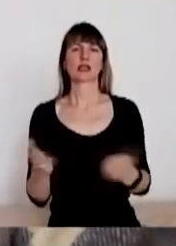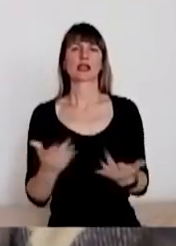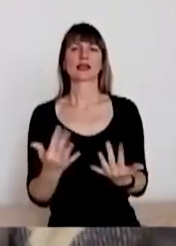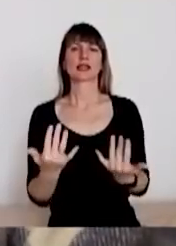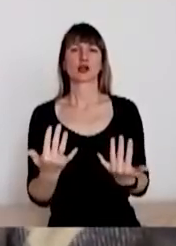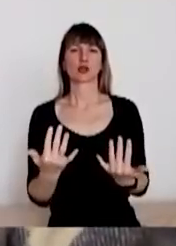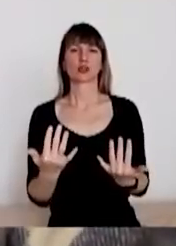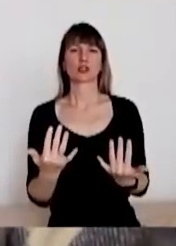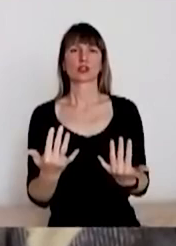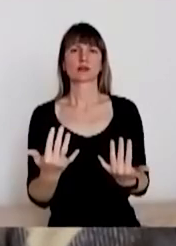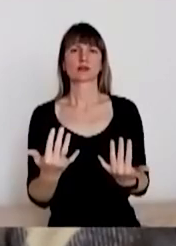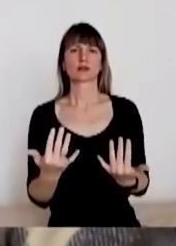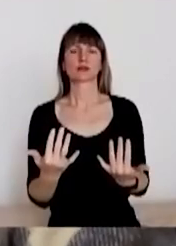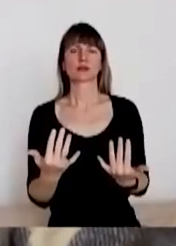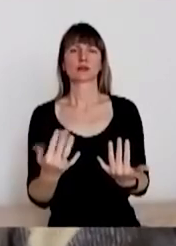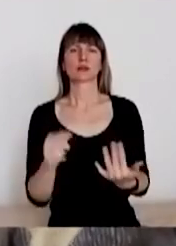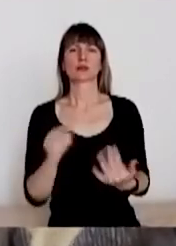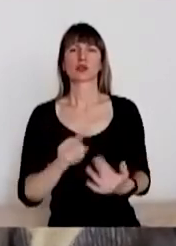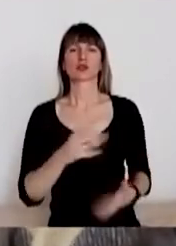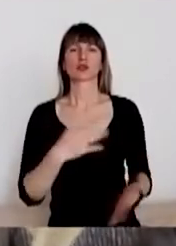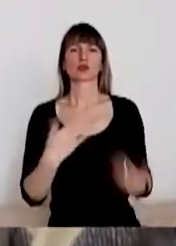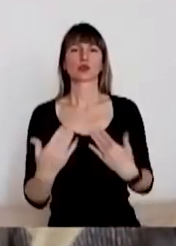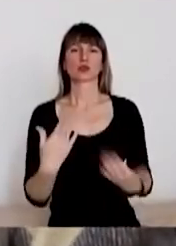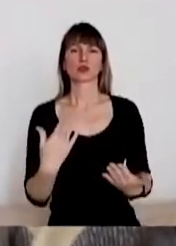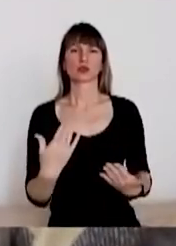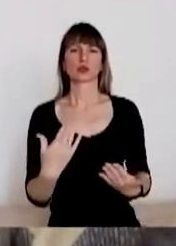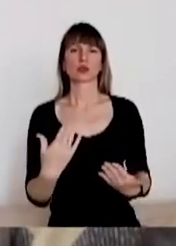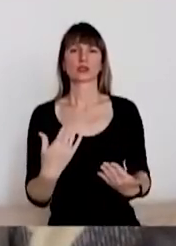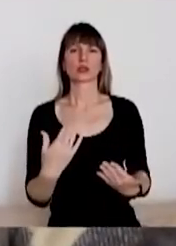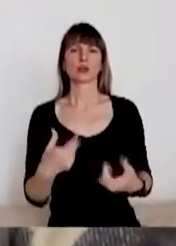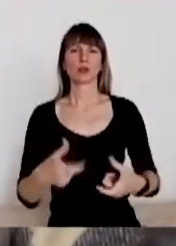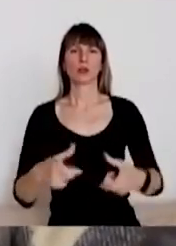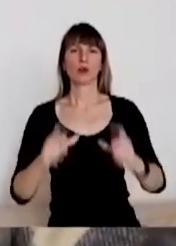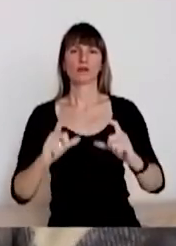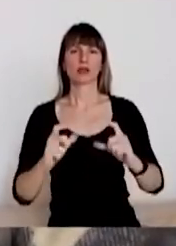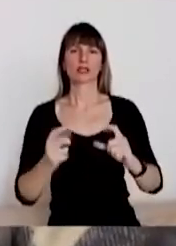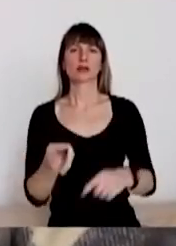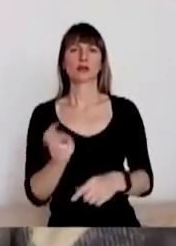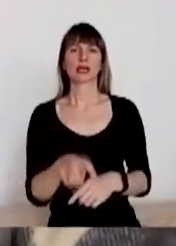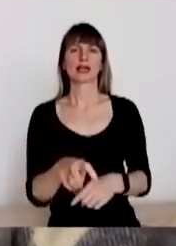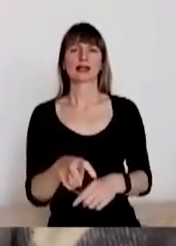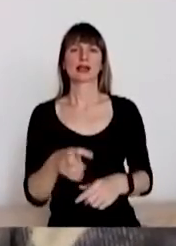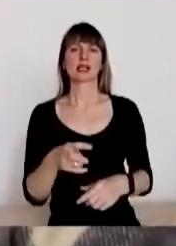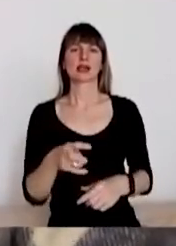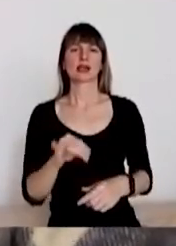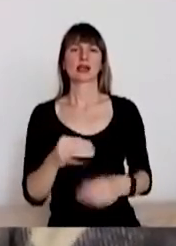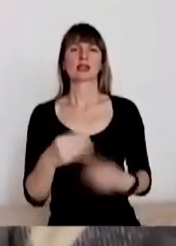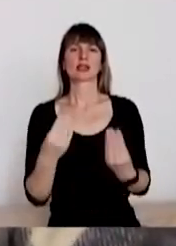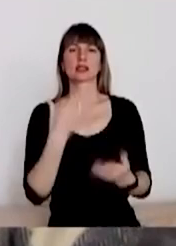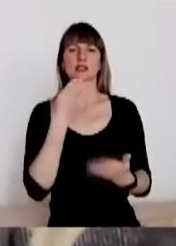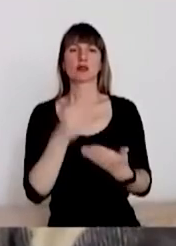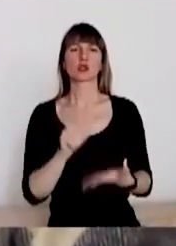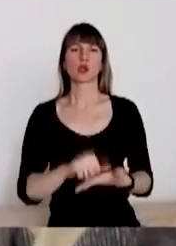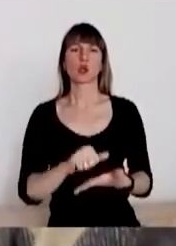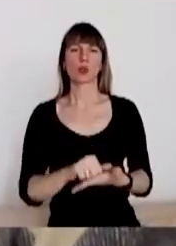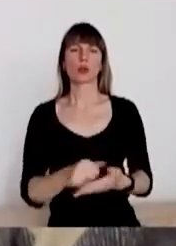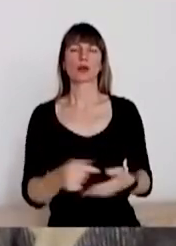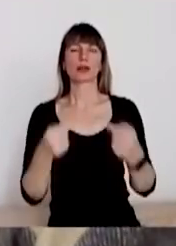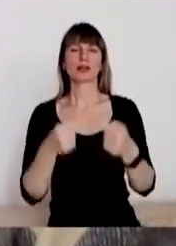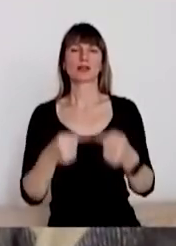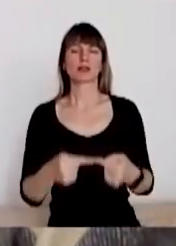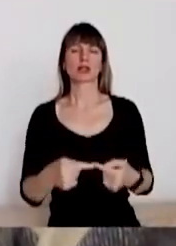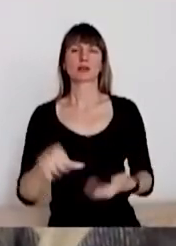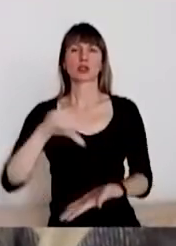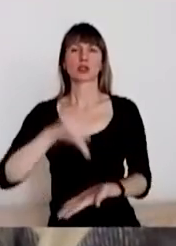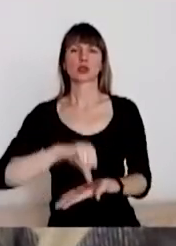тобто те, що стосується безпосередньо повістки прибути та надати свої документи, підтвердити